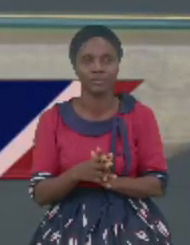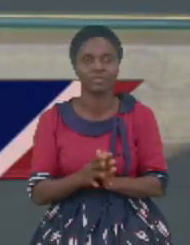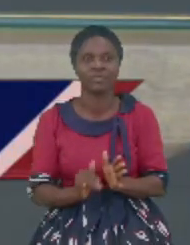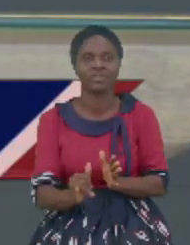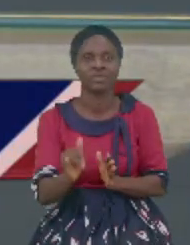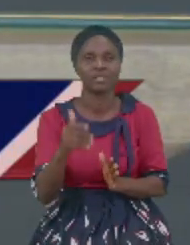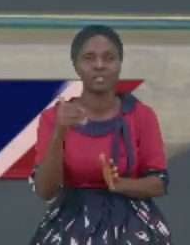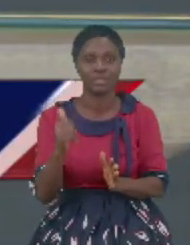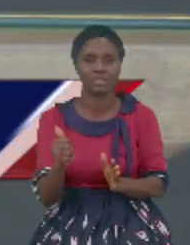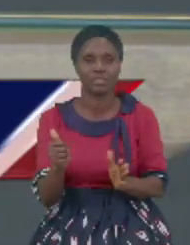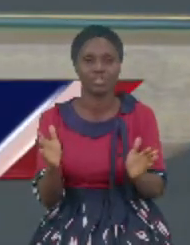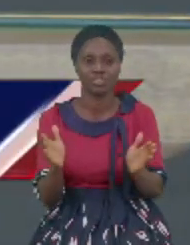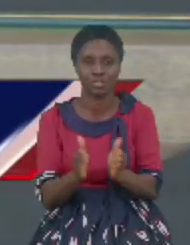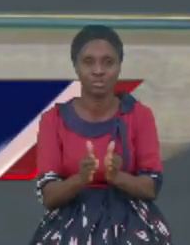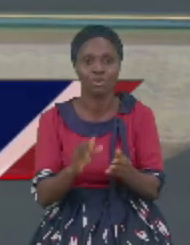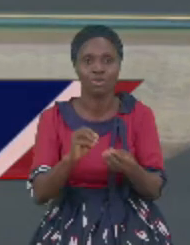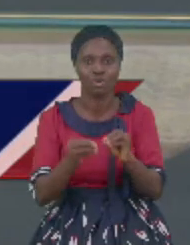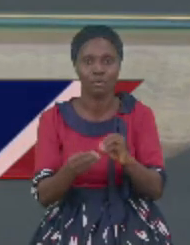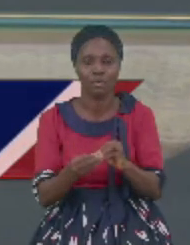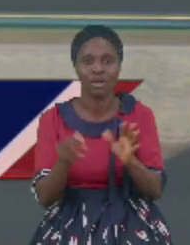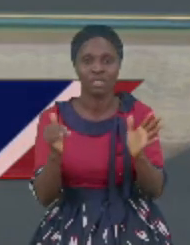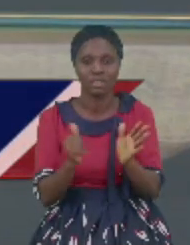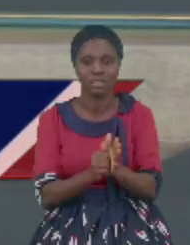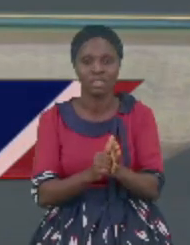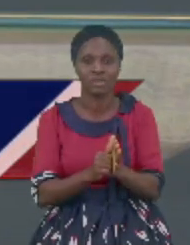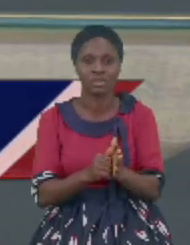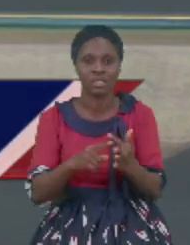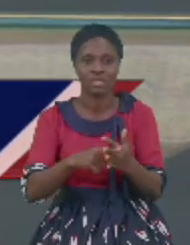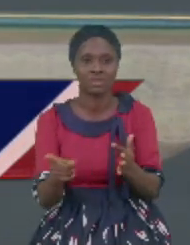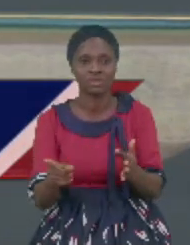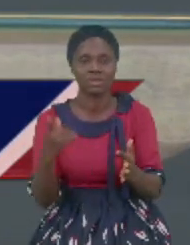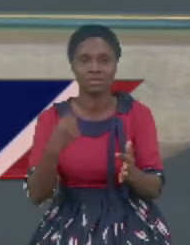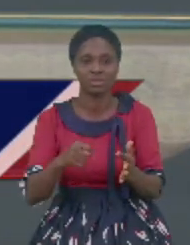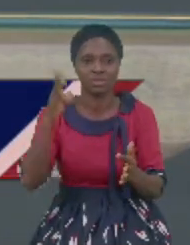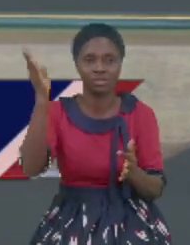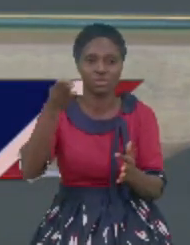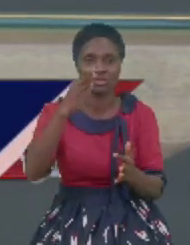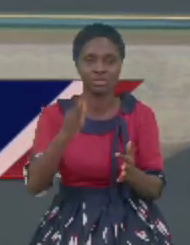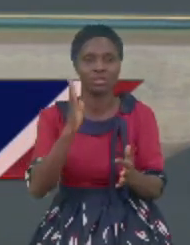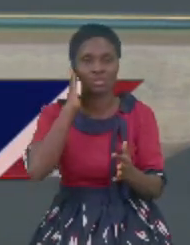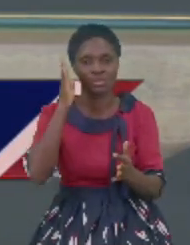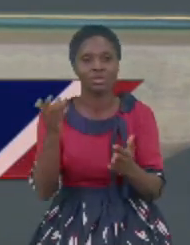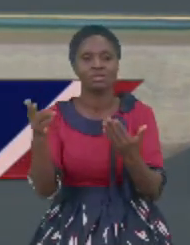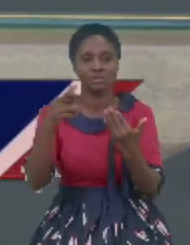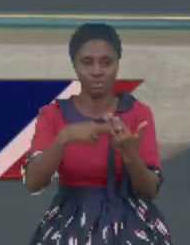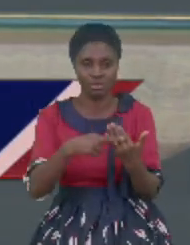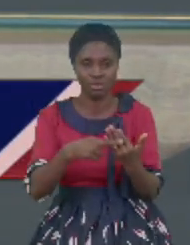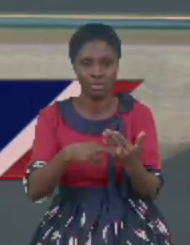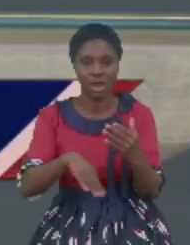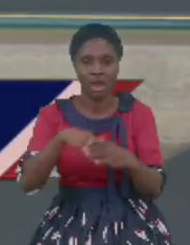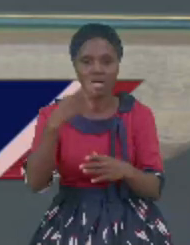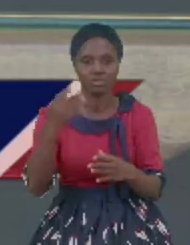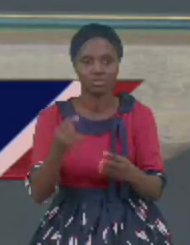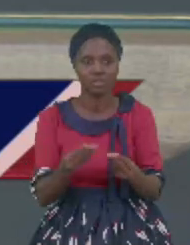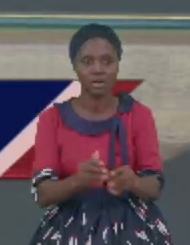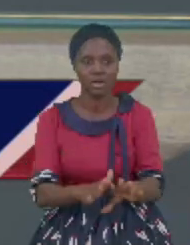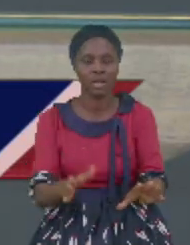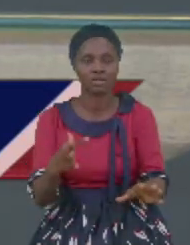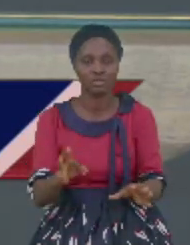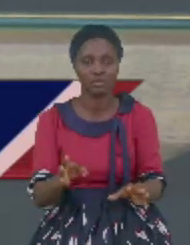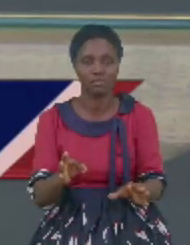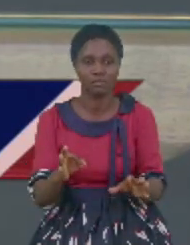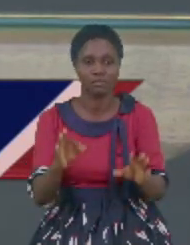Jérémie 44, verset 28. Ceux en petit nombre qui échapperont à l'épée